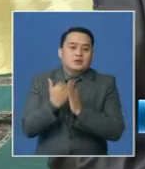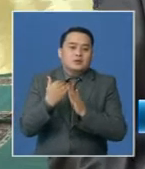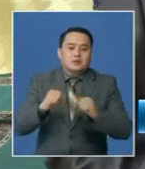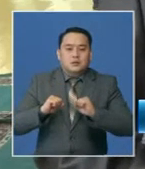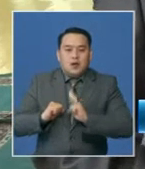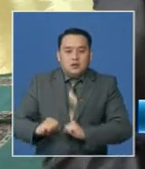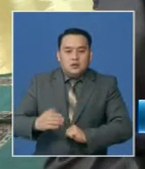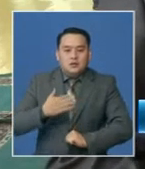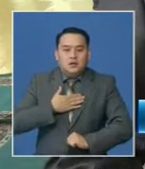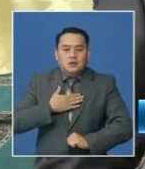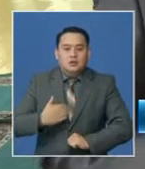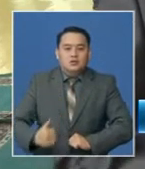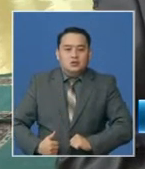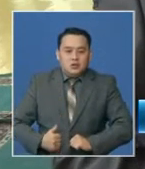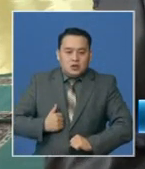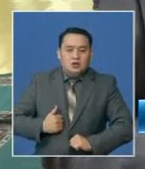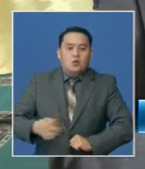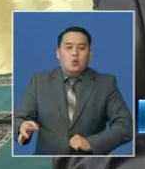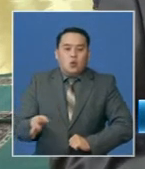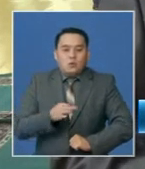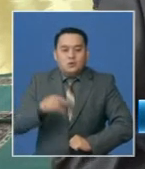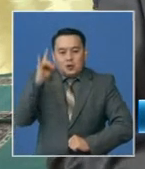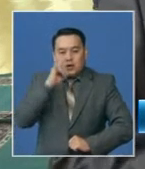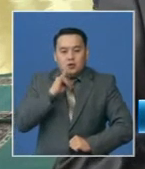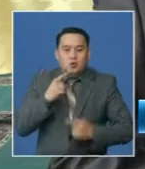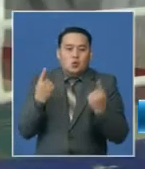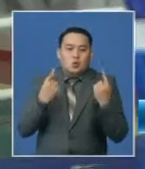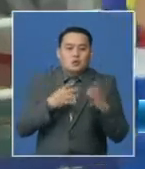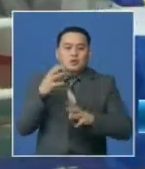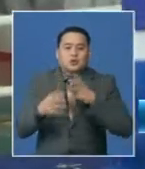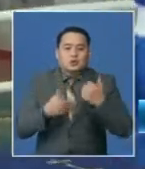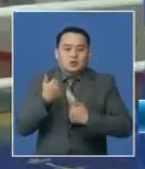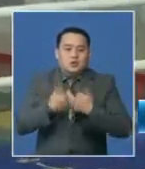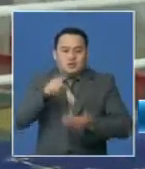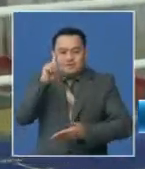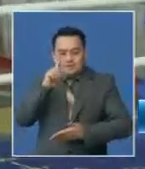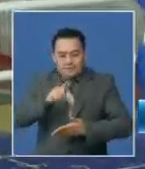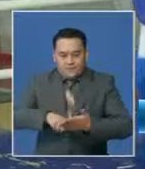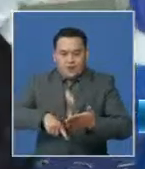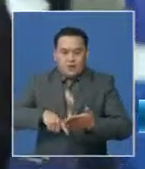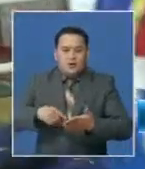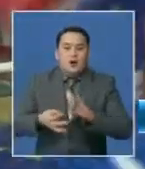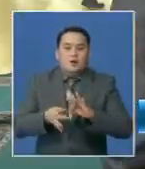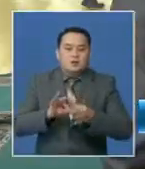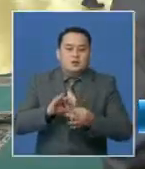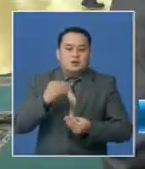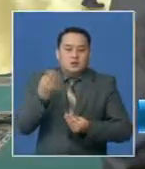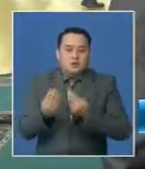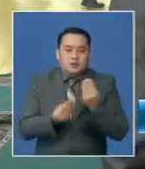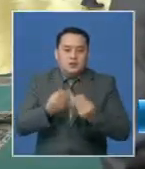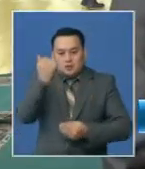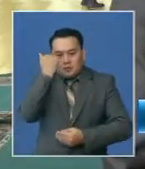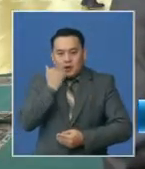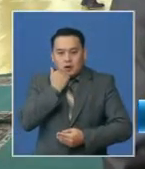Мне приятно, что уровень этих соревнований с каждым годом растет. Я надеюсь, что сегодня соревнования